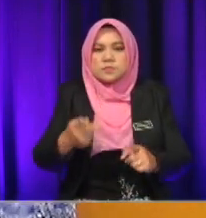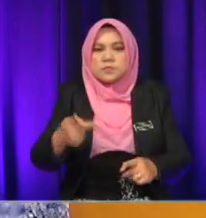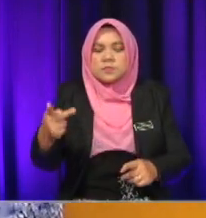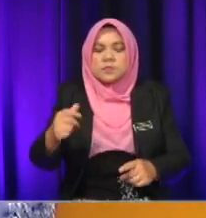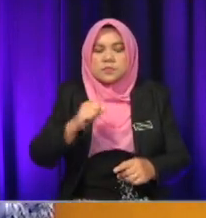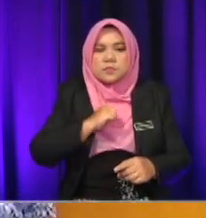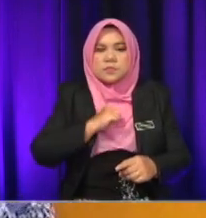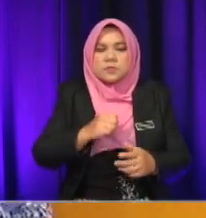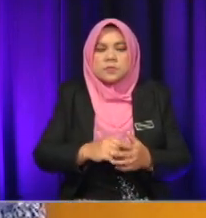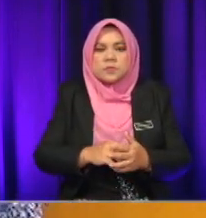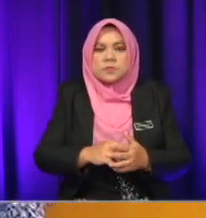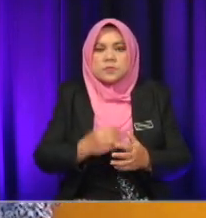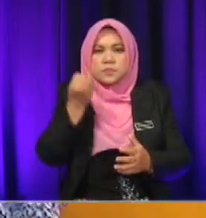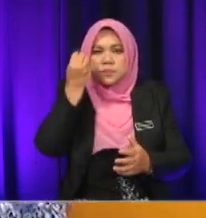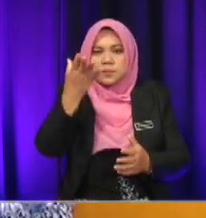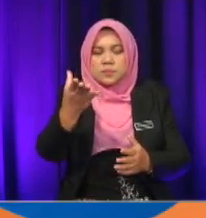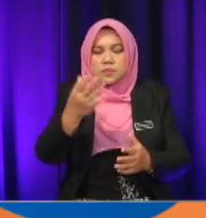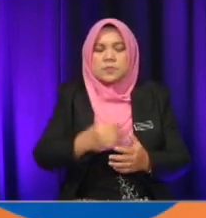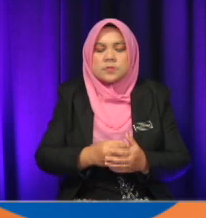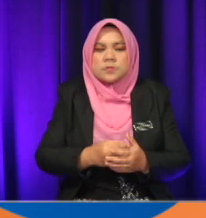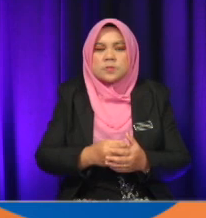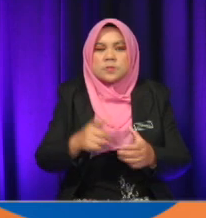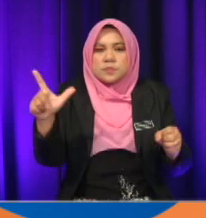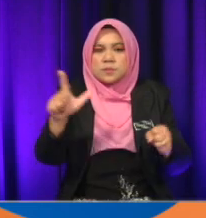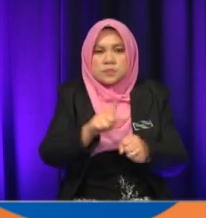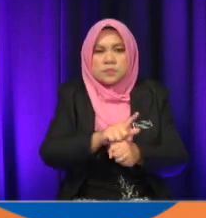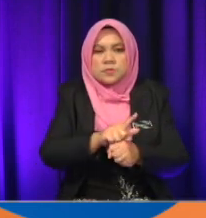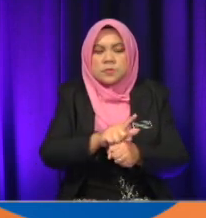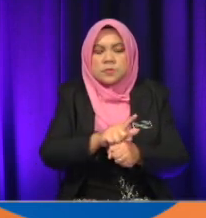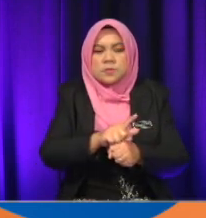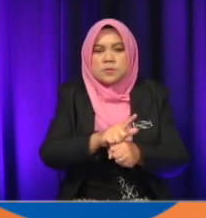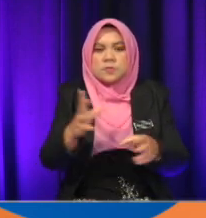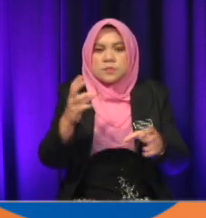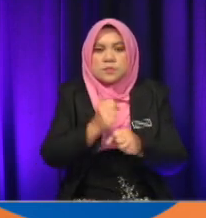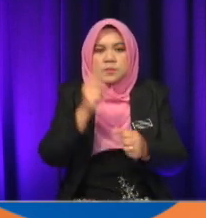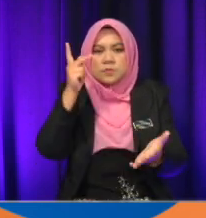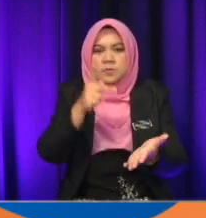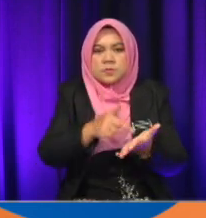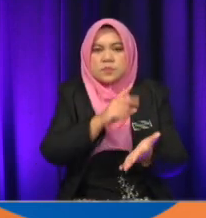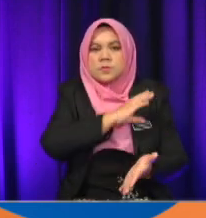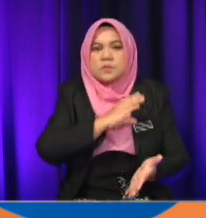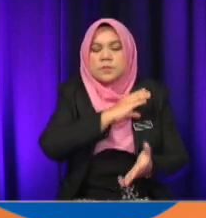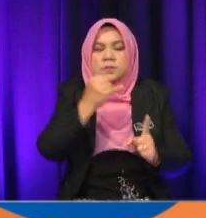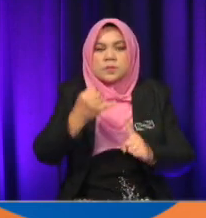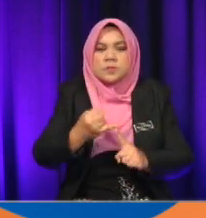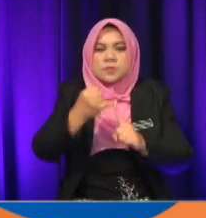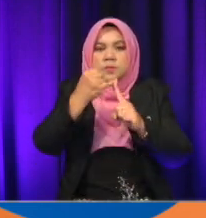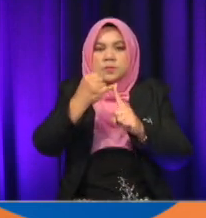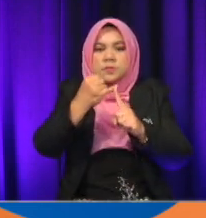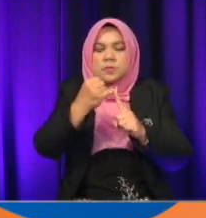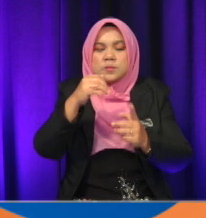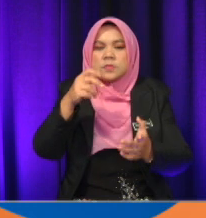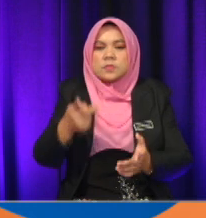sendiri, Syafiqah, maklumat terperinci dan lengkap dapat memperkenalkan ciri-ciri istimewa produk tu